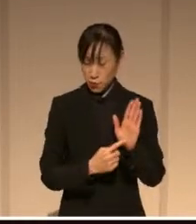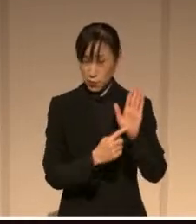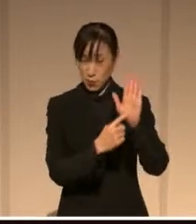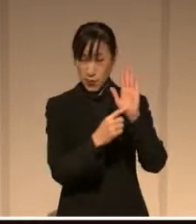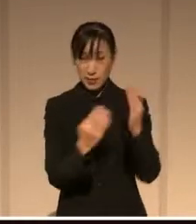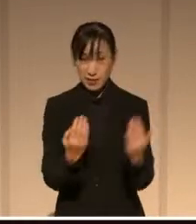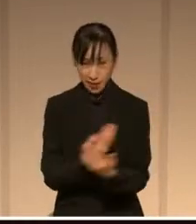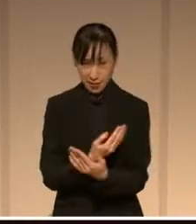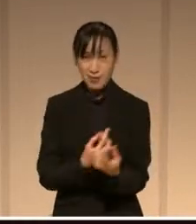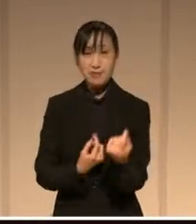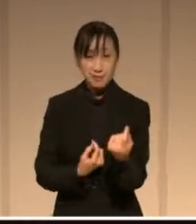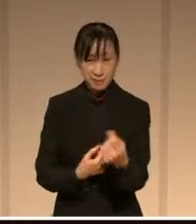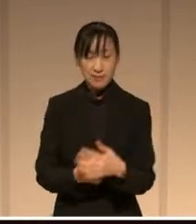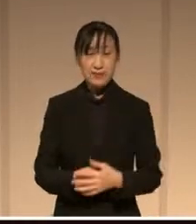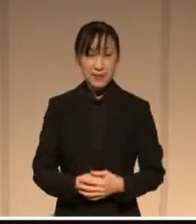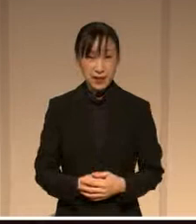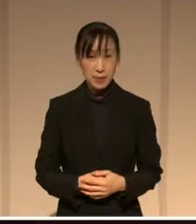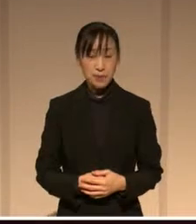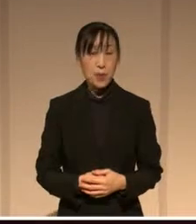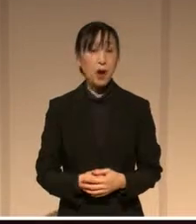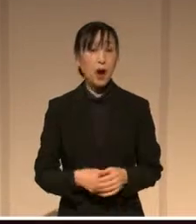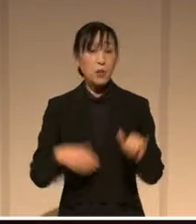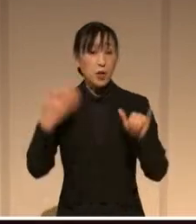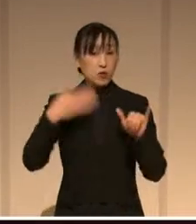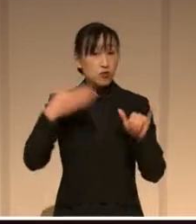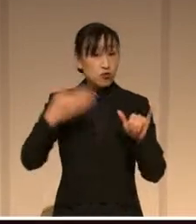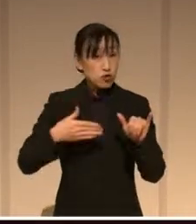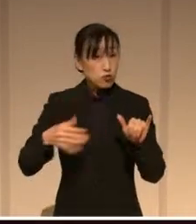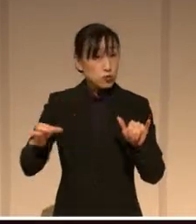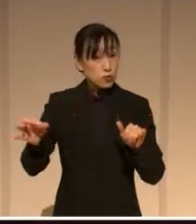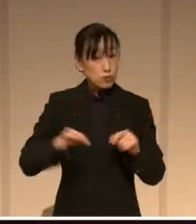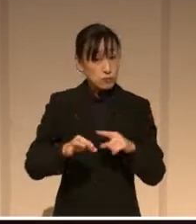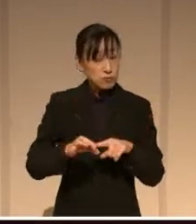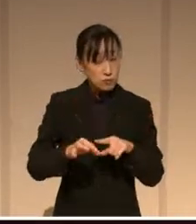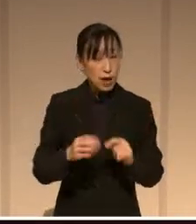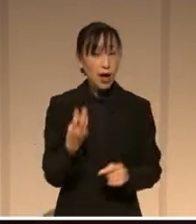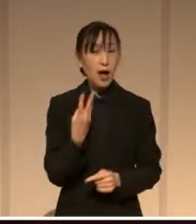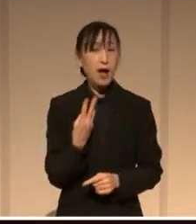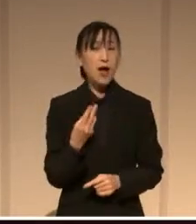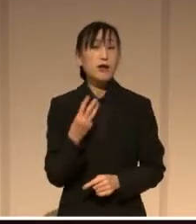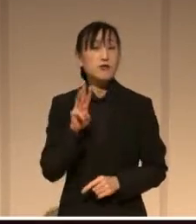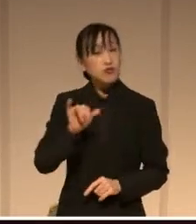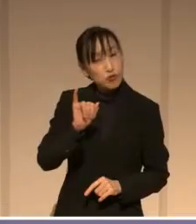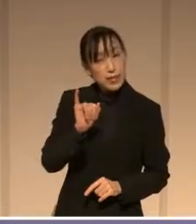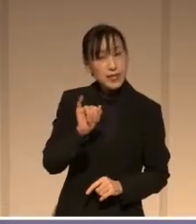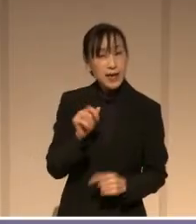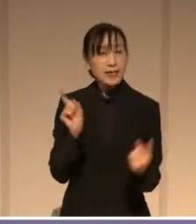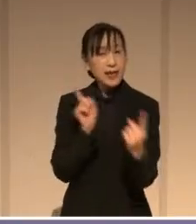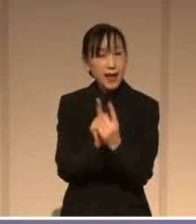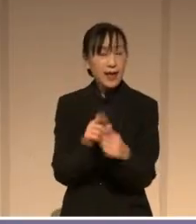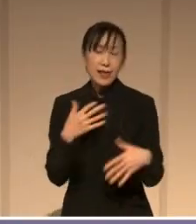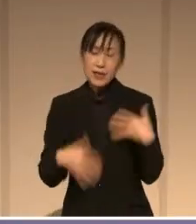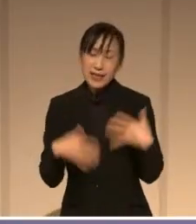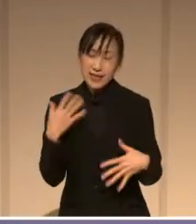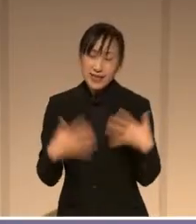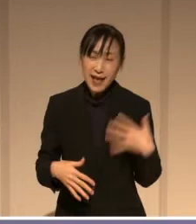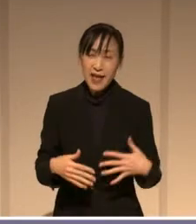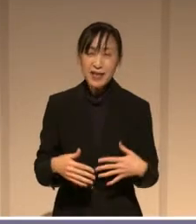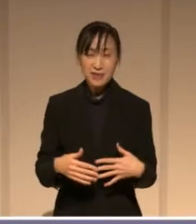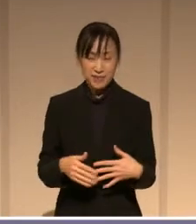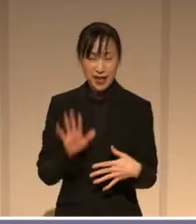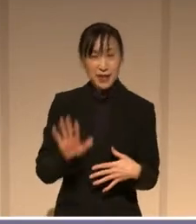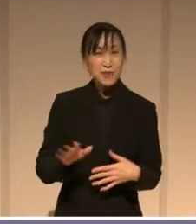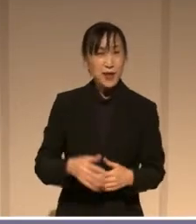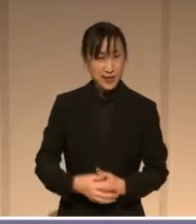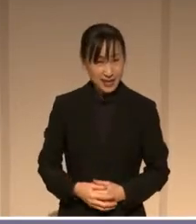ね例えば youtube コメントでユイちゃんにまた会えてうれしいですよねもいただいてるよう